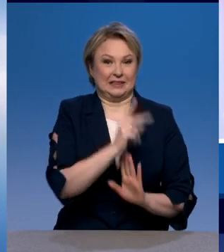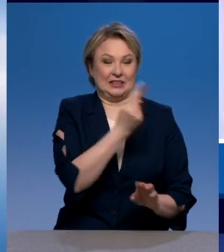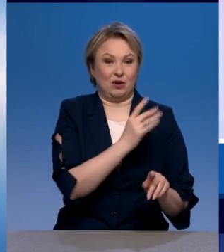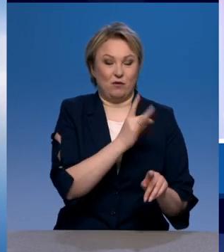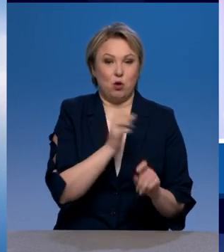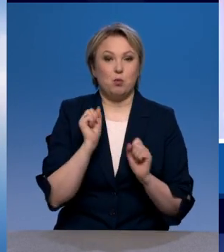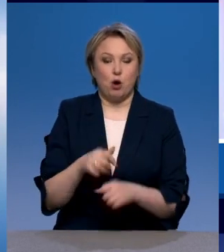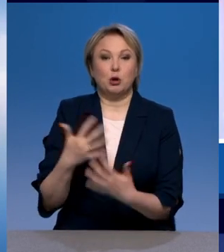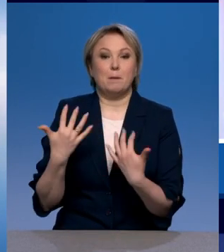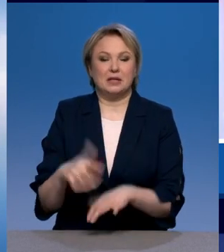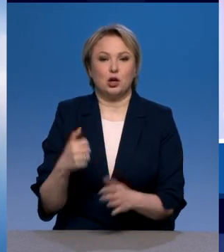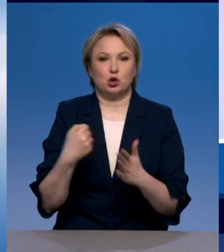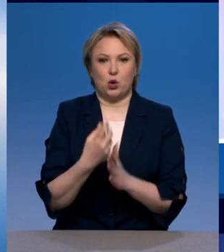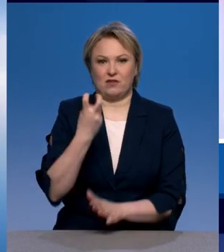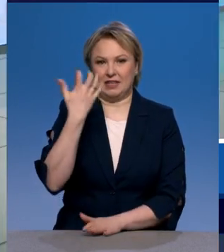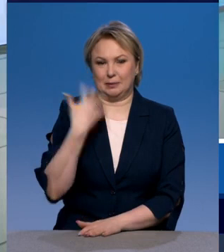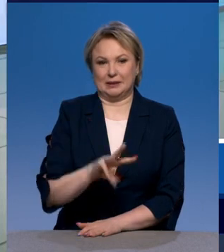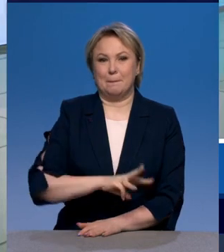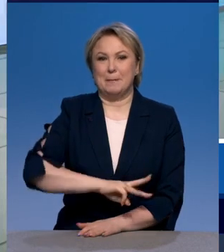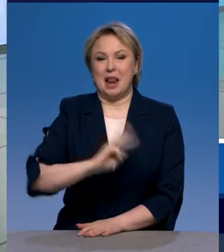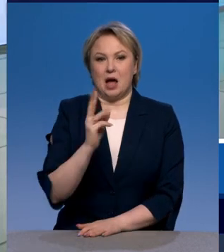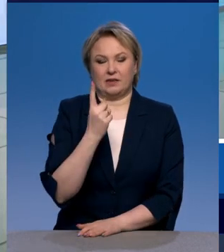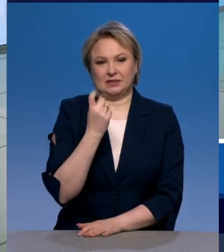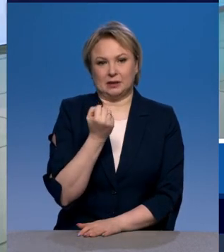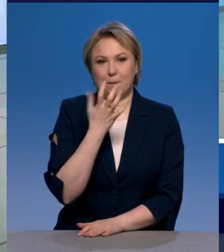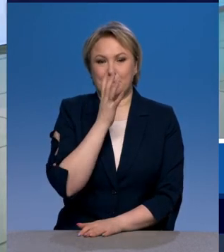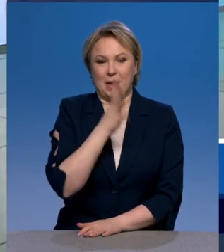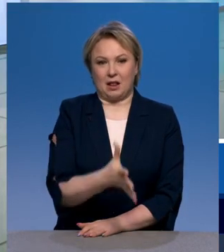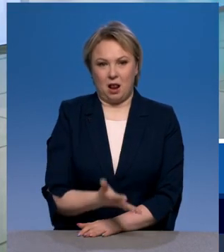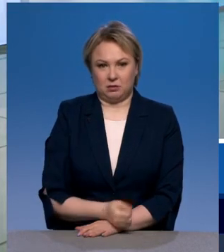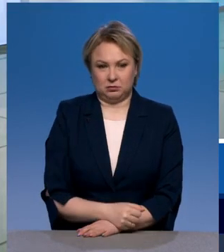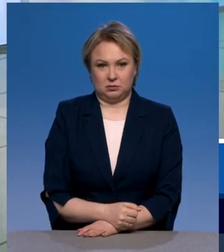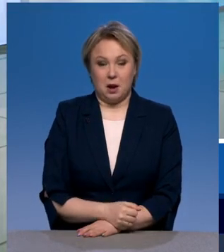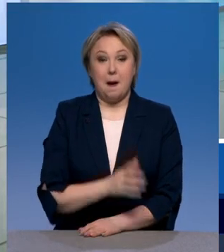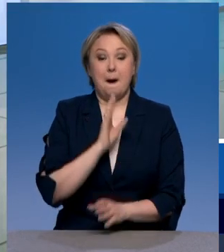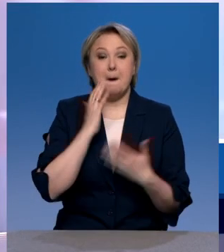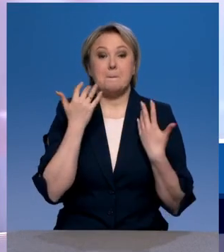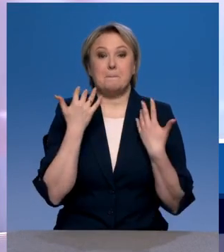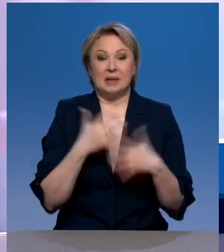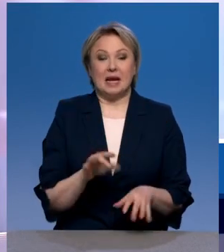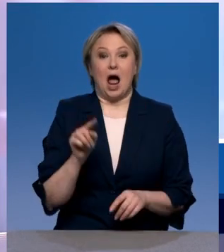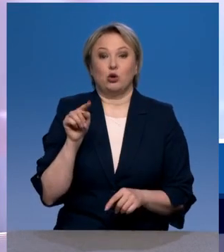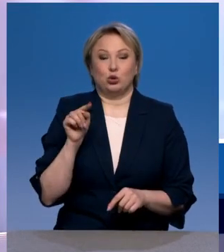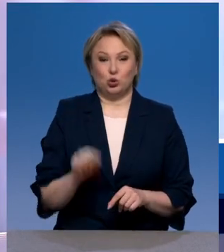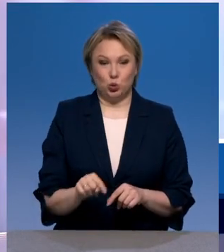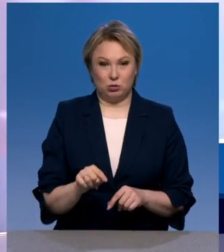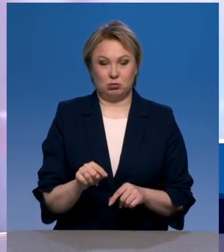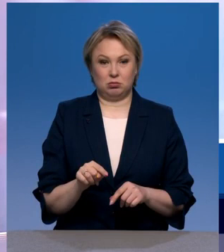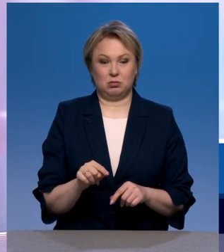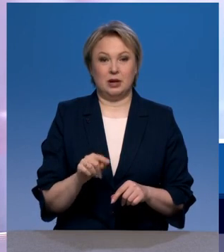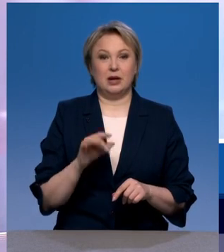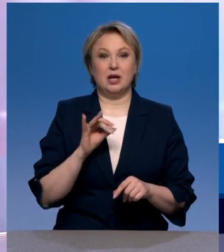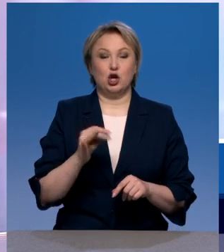250 миллиардов рублей за 5 лет. И, соответственно, потеряют здесь, потеряют еще и потому, что больше